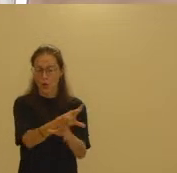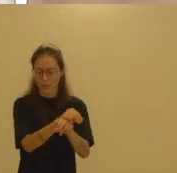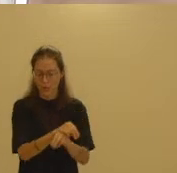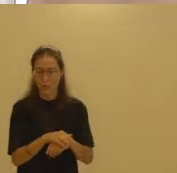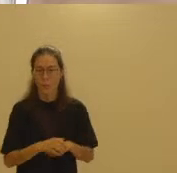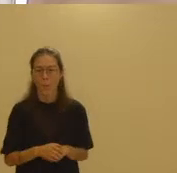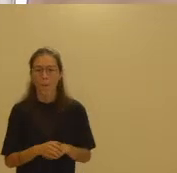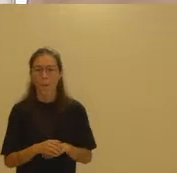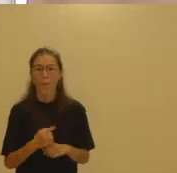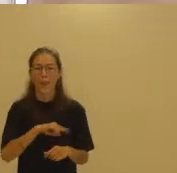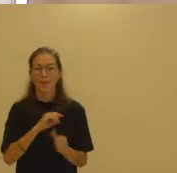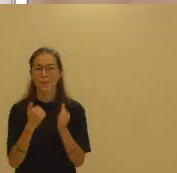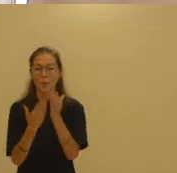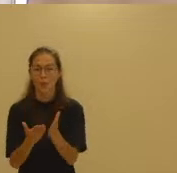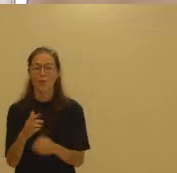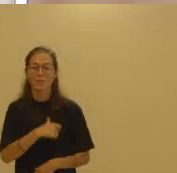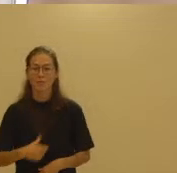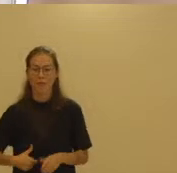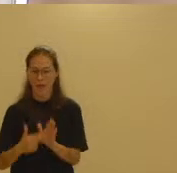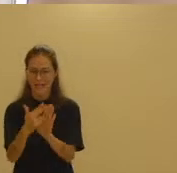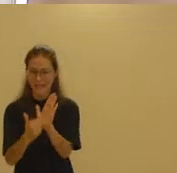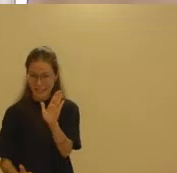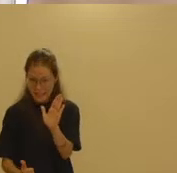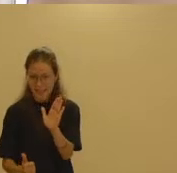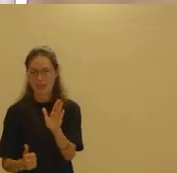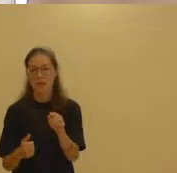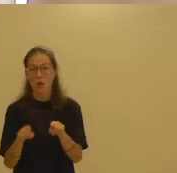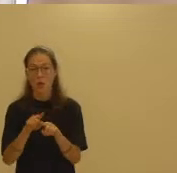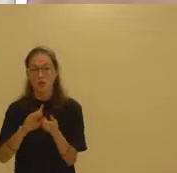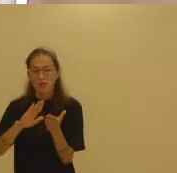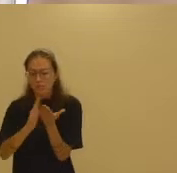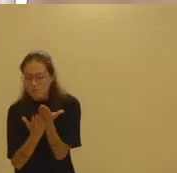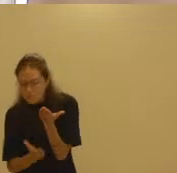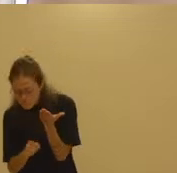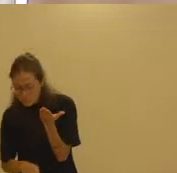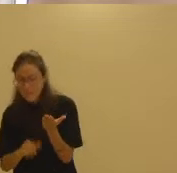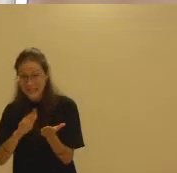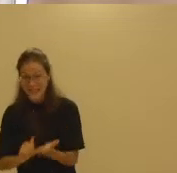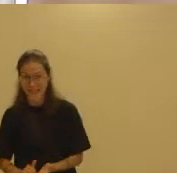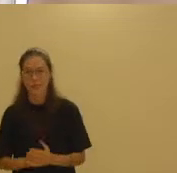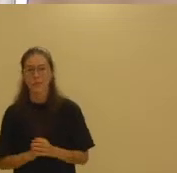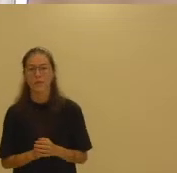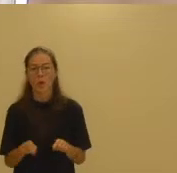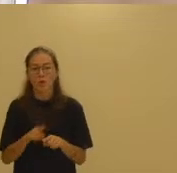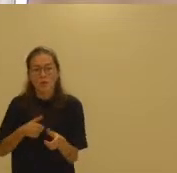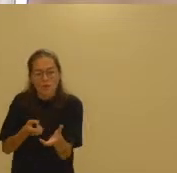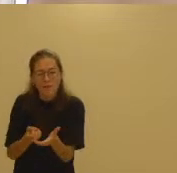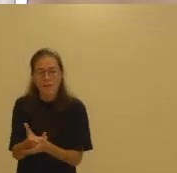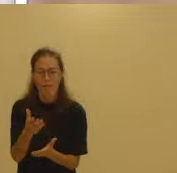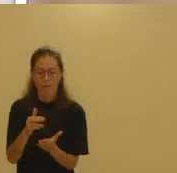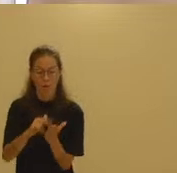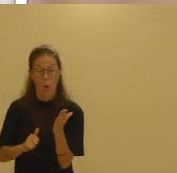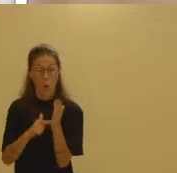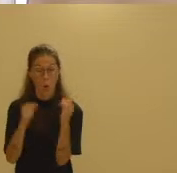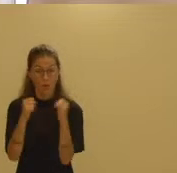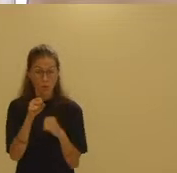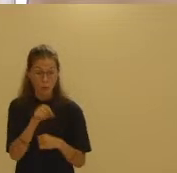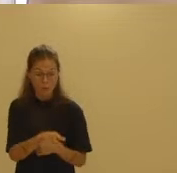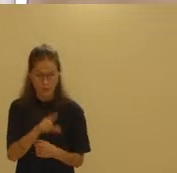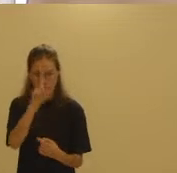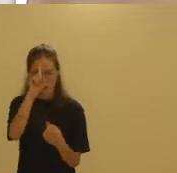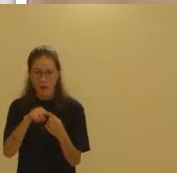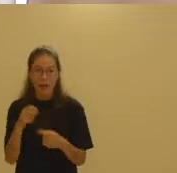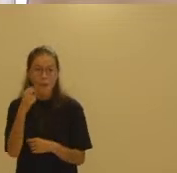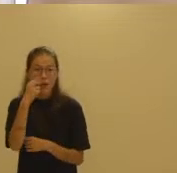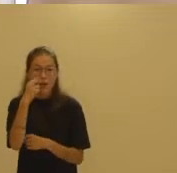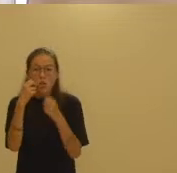convention et tout document avenant ou acte s'y rapportant. J'indique que cette convention ne traite pas du problème des chats féroces, des chats